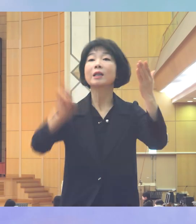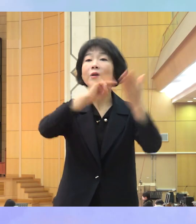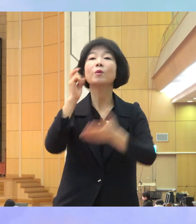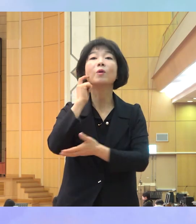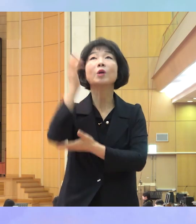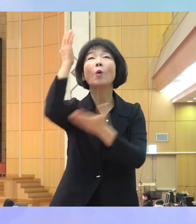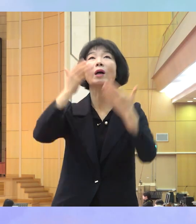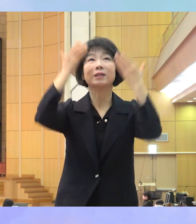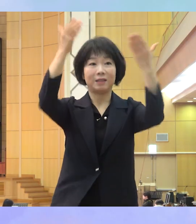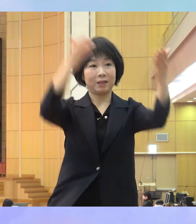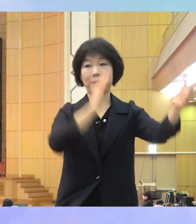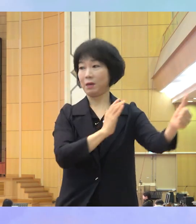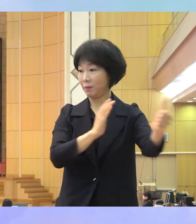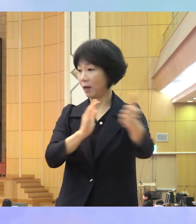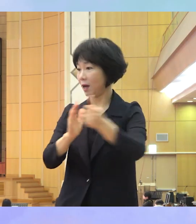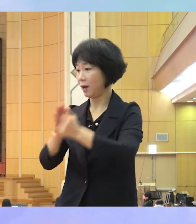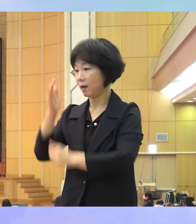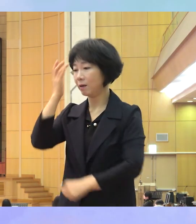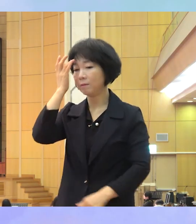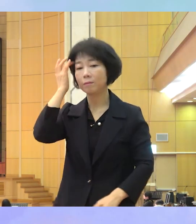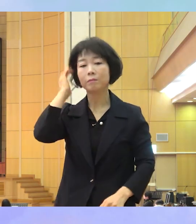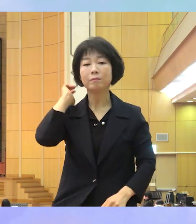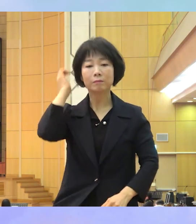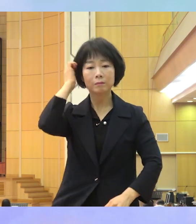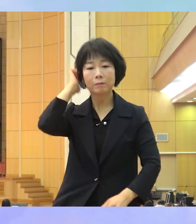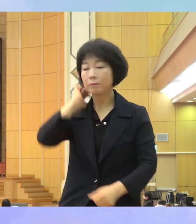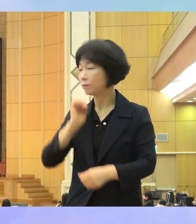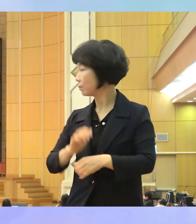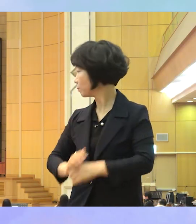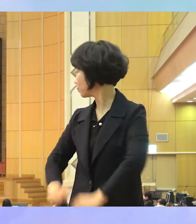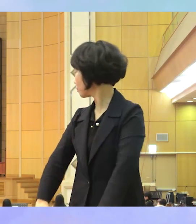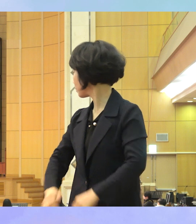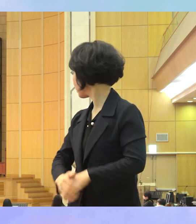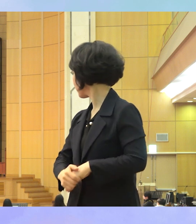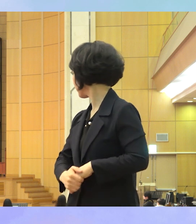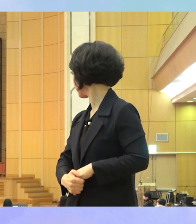할렐루야 찬양하시면서 주일 3부 예배를 주님께 드리겠습니다.